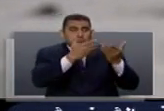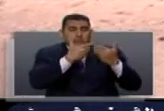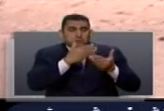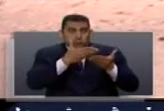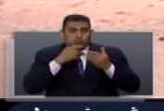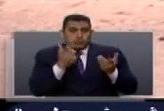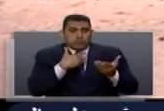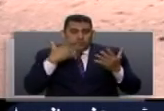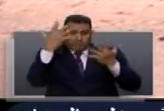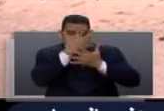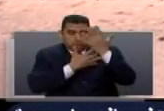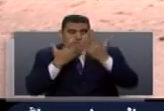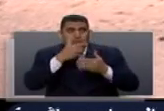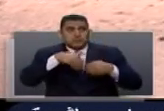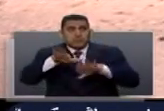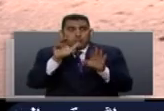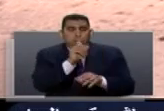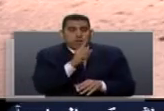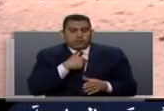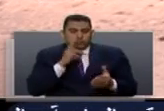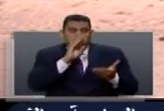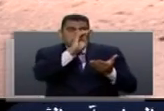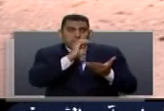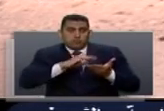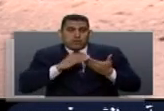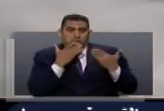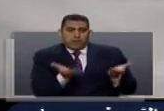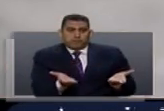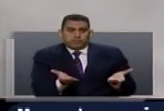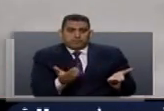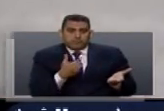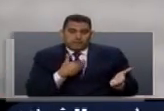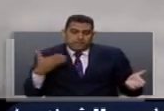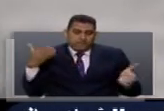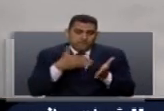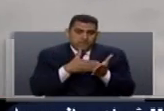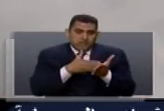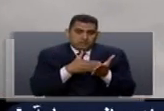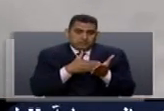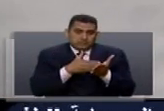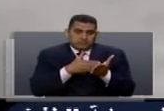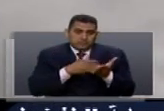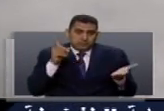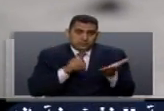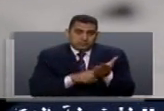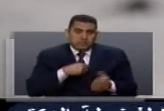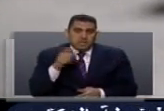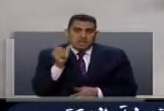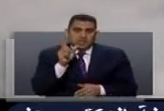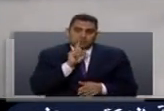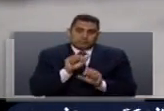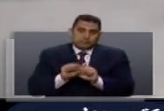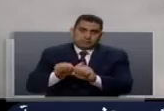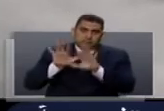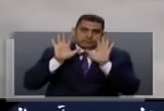تضلني يعني طبعا لا مافيش طبعا اي اجابه فانا قررت ان انا اسيب